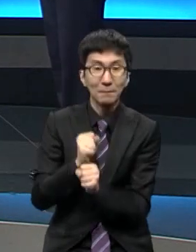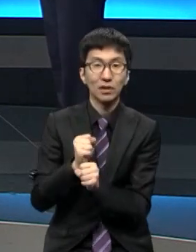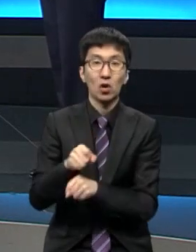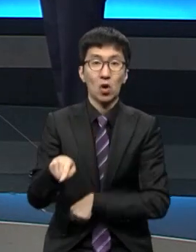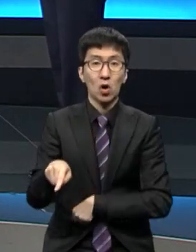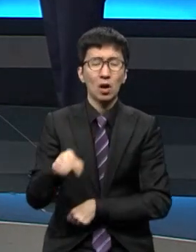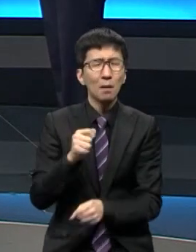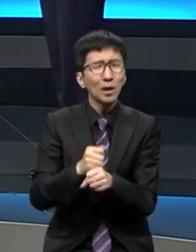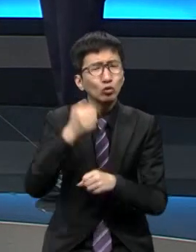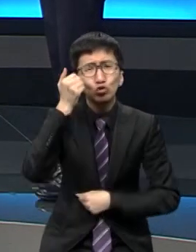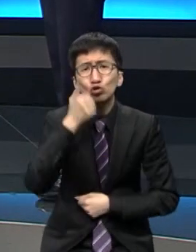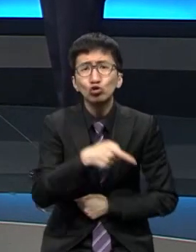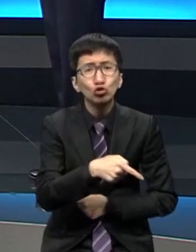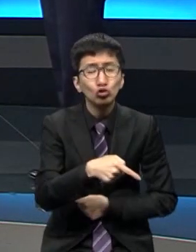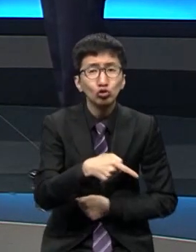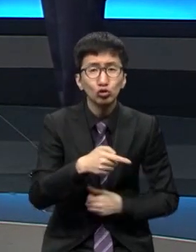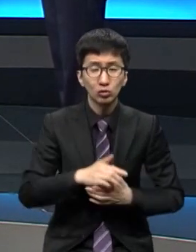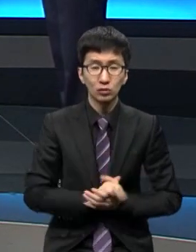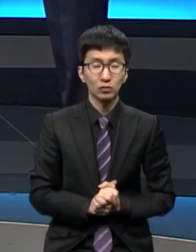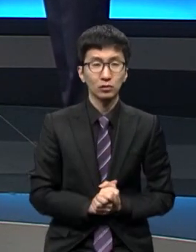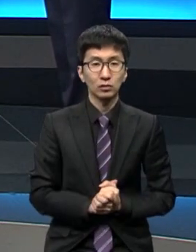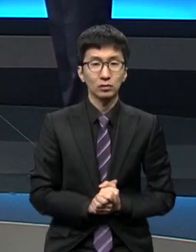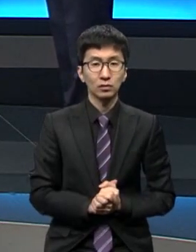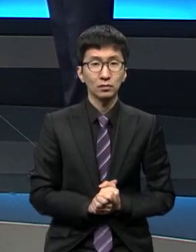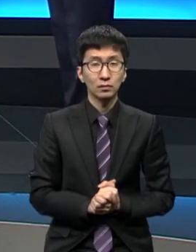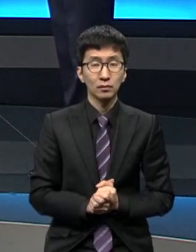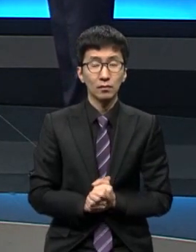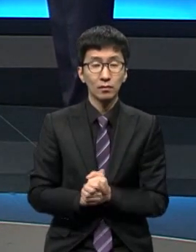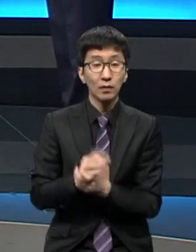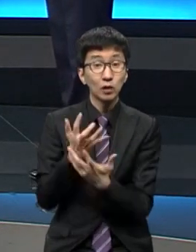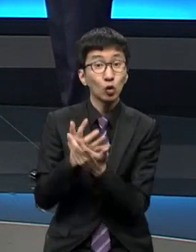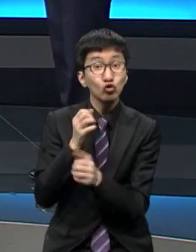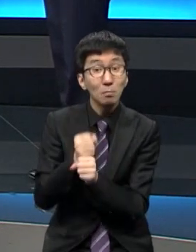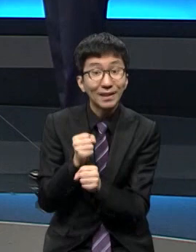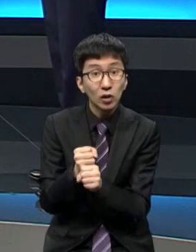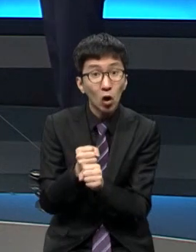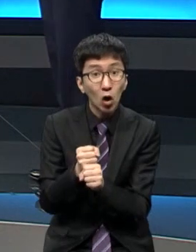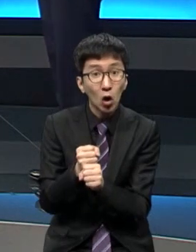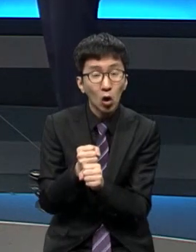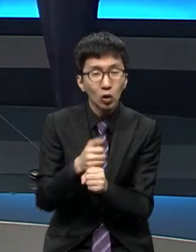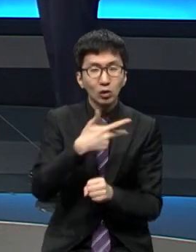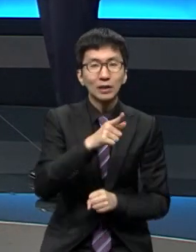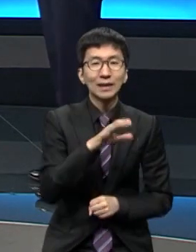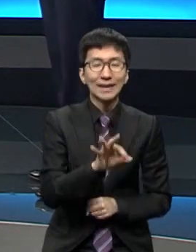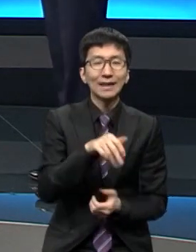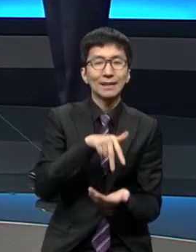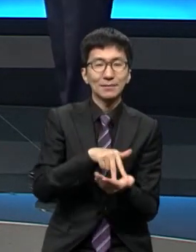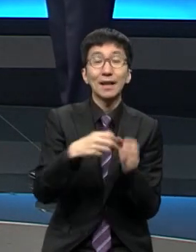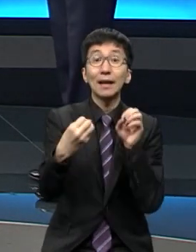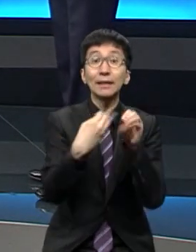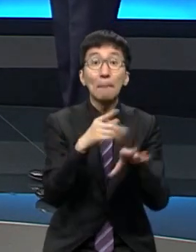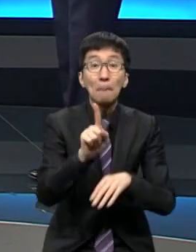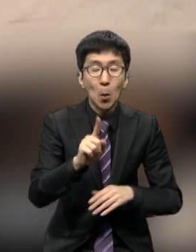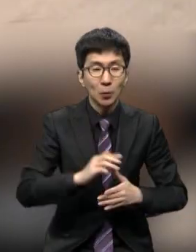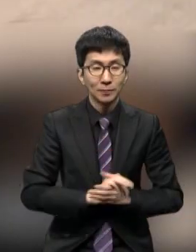누가 만들었는지는 알려진 게 있습니까 4 이웅 건 작성자 에 대해서 장성철 씨는 이렇게 답했습니다